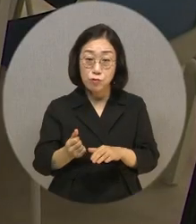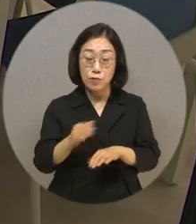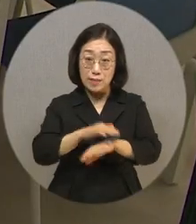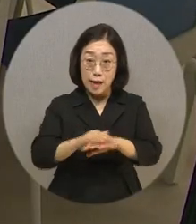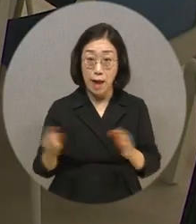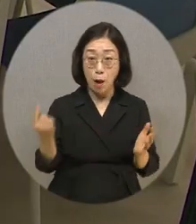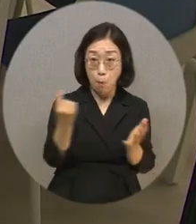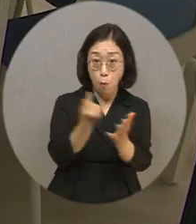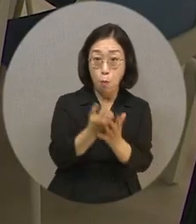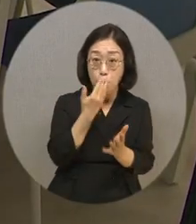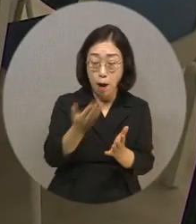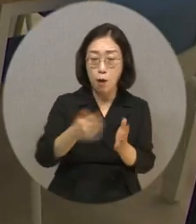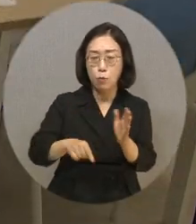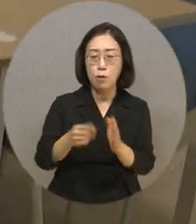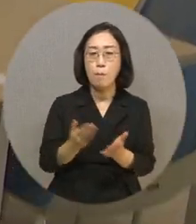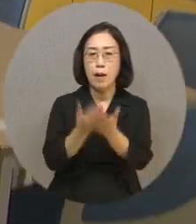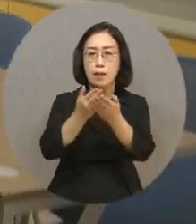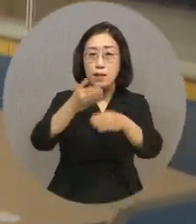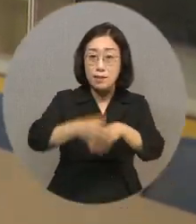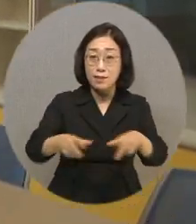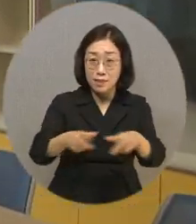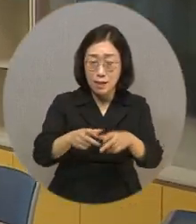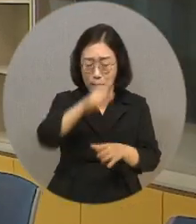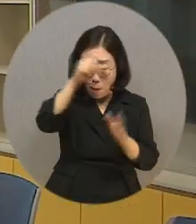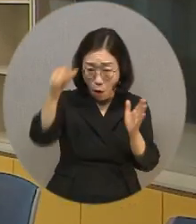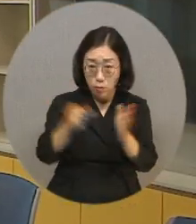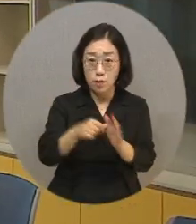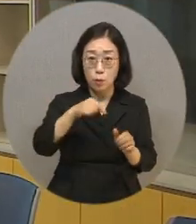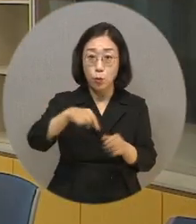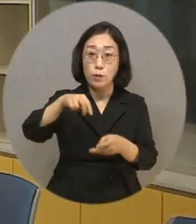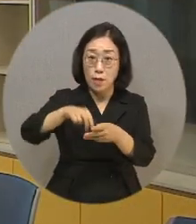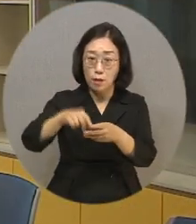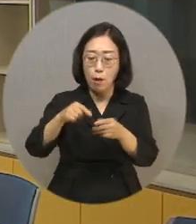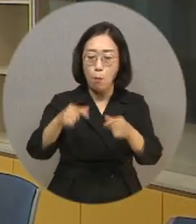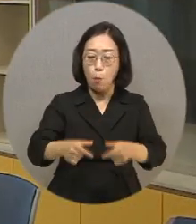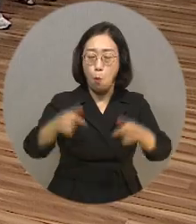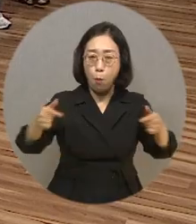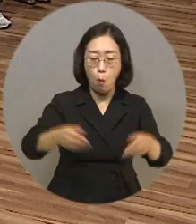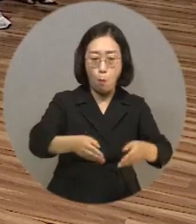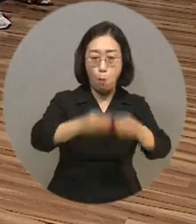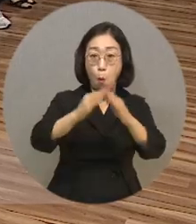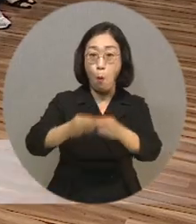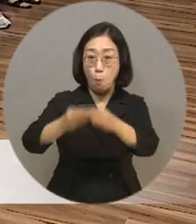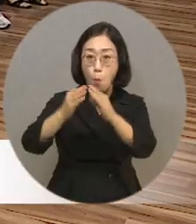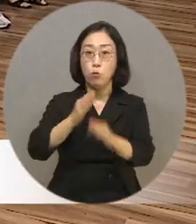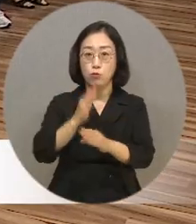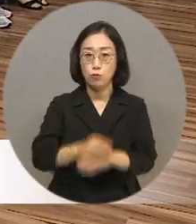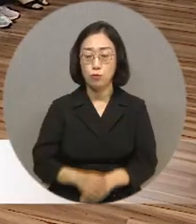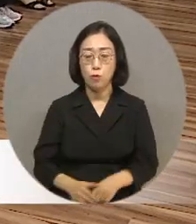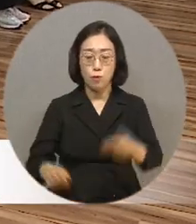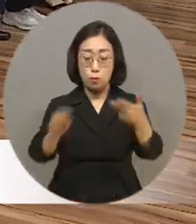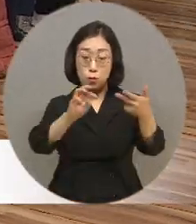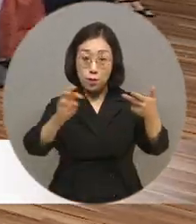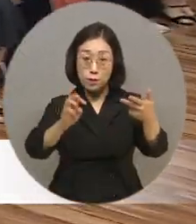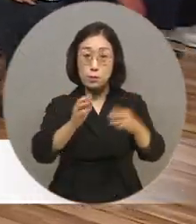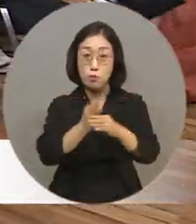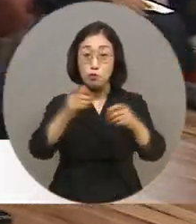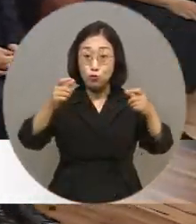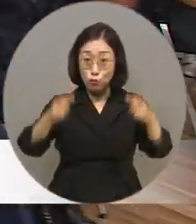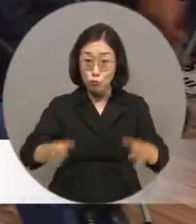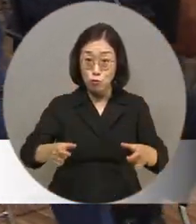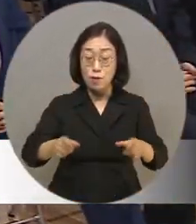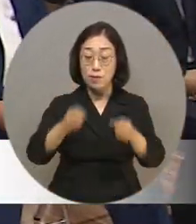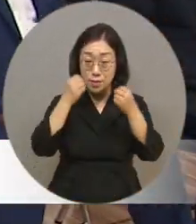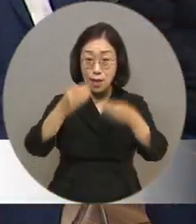수 있는 발달 장애인 평생교육 센터를 확대해 오고 있습니다 지난 30일 중구의 문련 발대